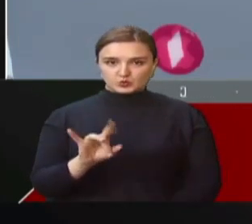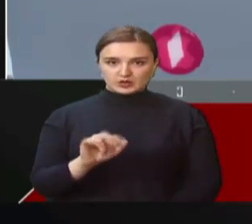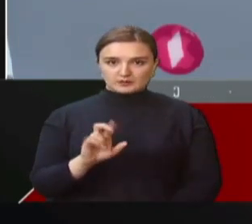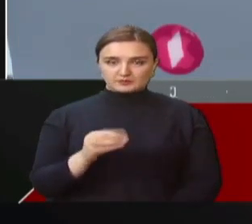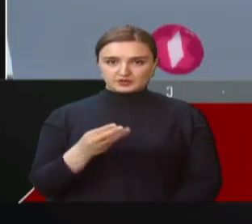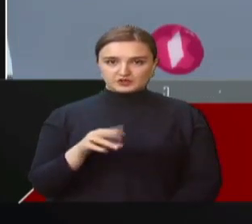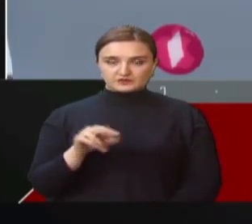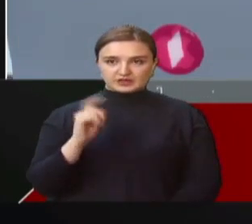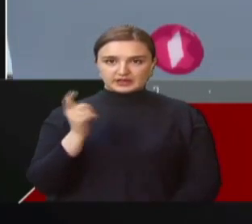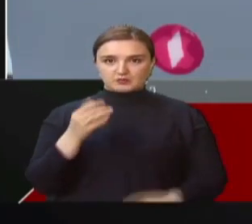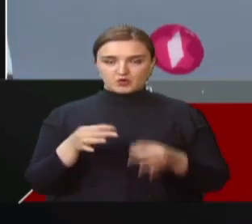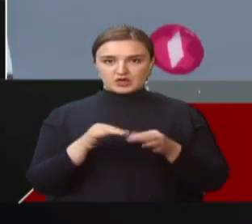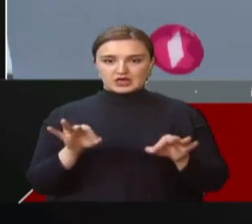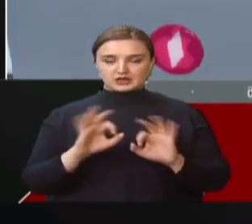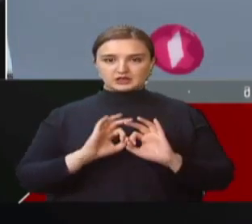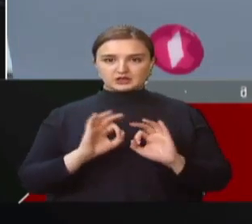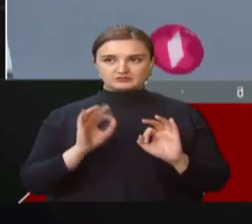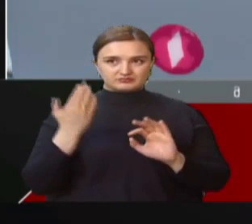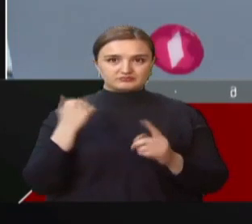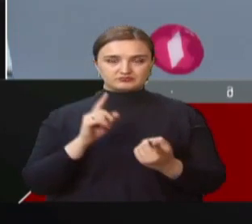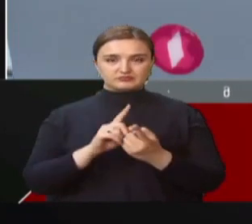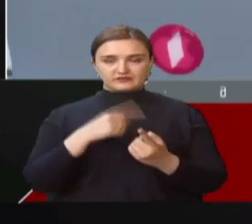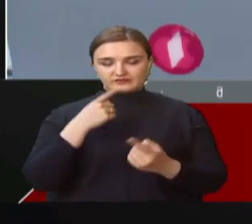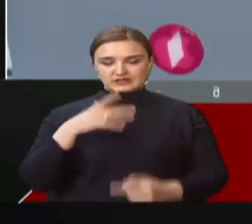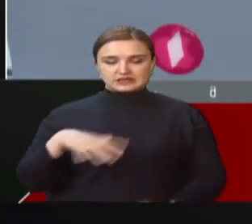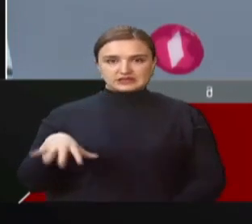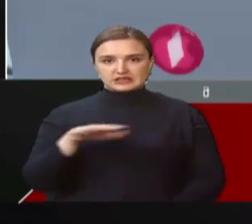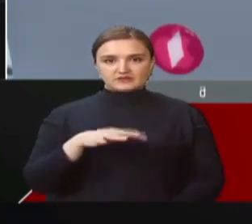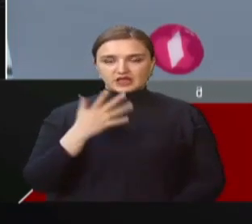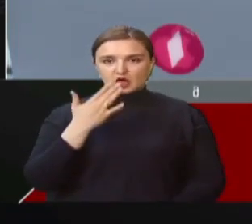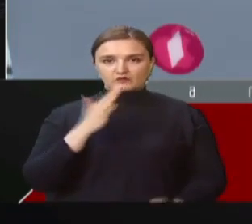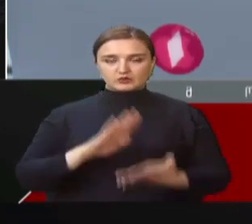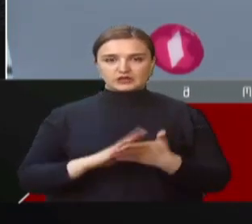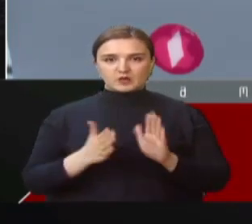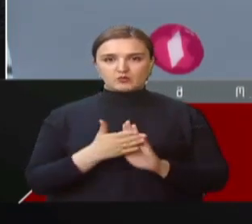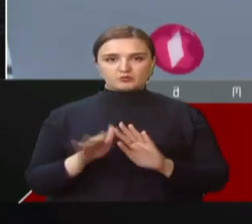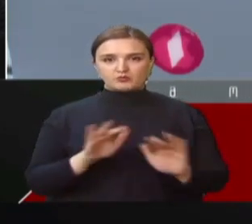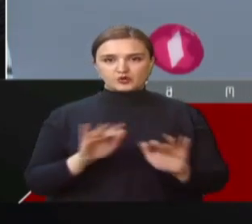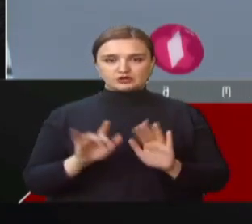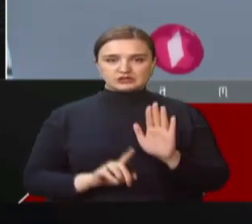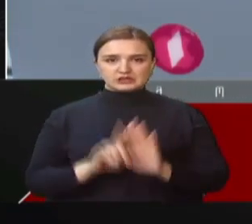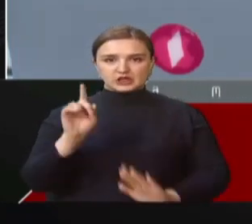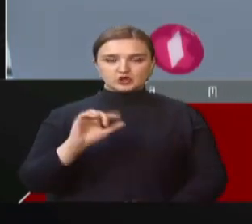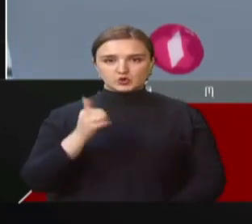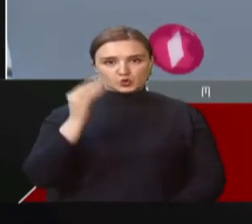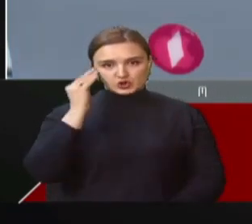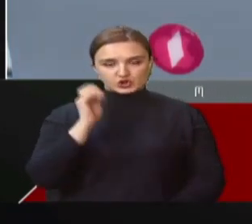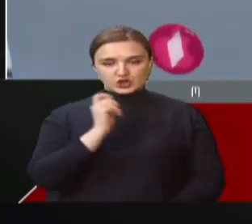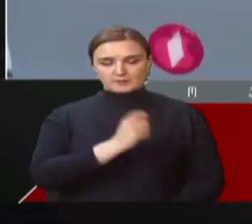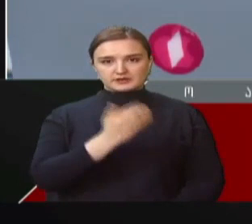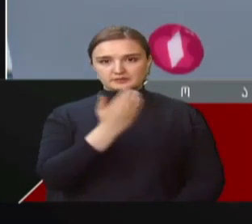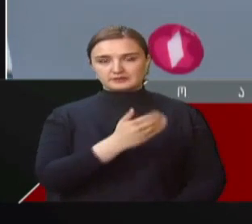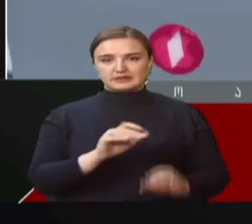ზურაბიშვილმა დემოკრატიის სამიზე ცოტახნის წინ განაცხადა რომ საქართველოში ეროვნული თანხმობის პროცესი დაიწყო როგორ შეაფასებთ მის